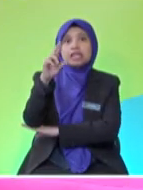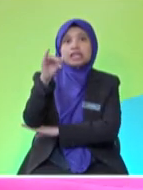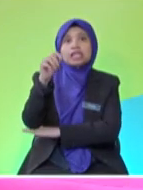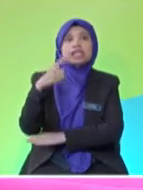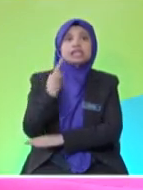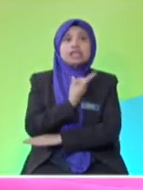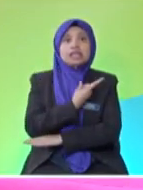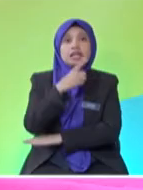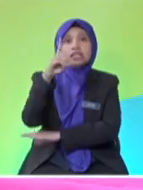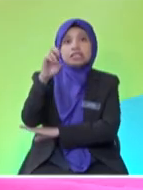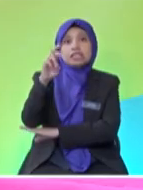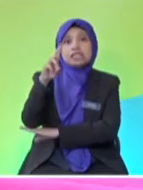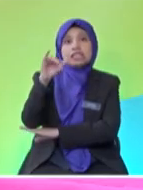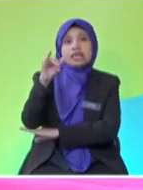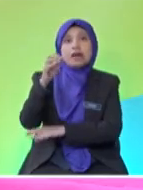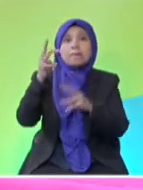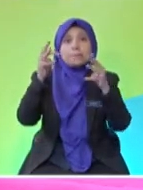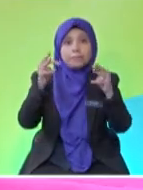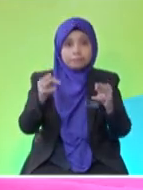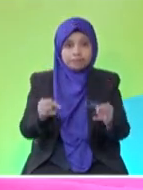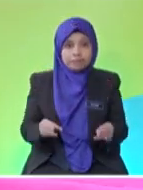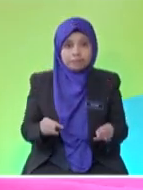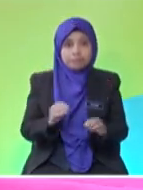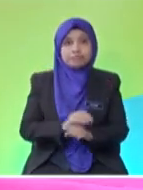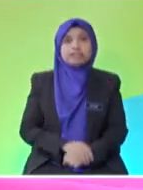kita dari ya manusia